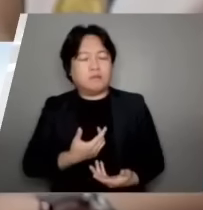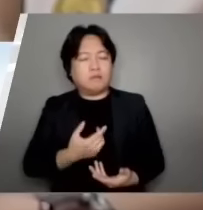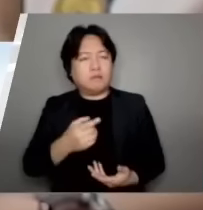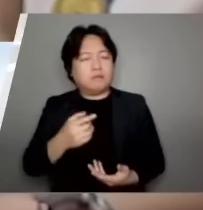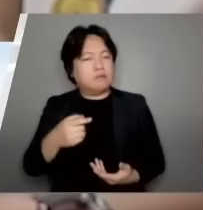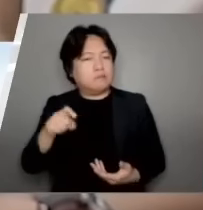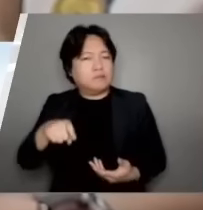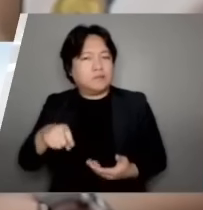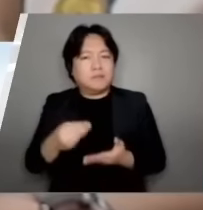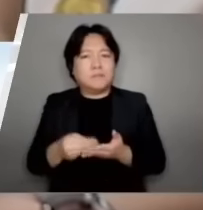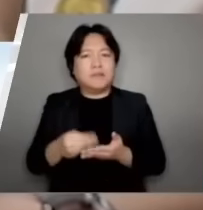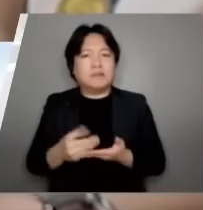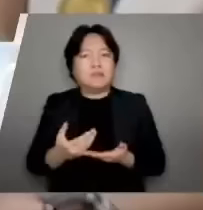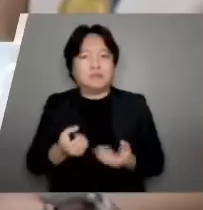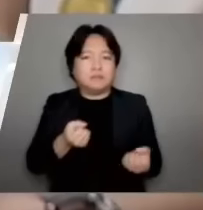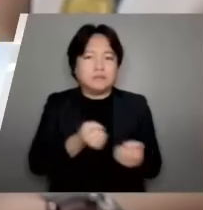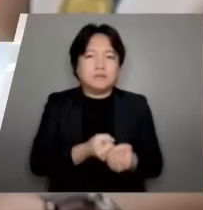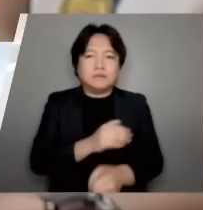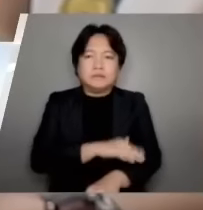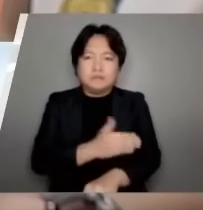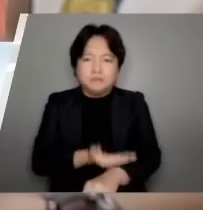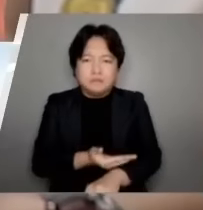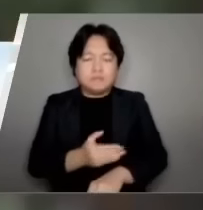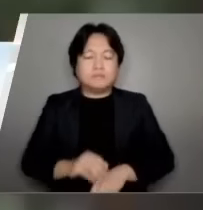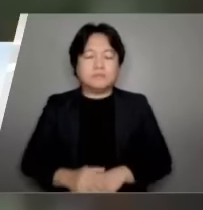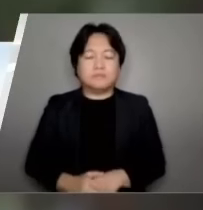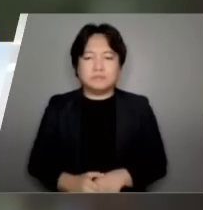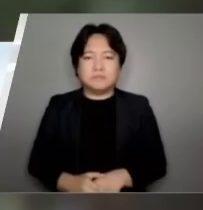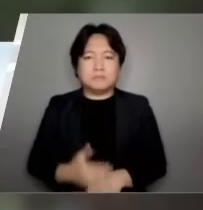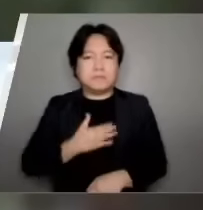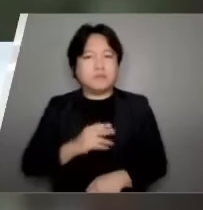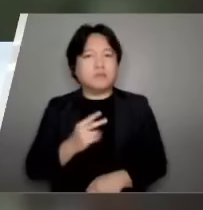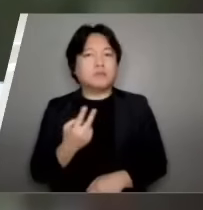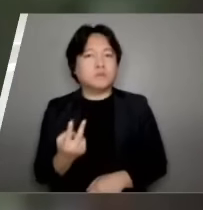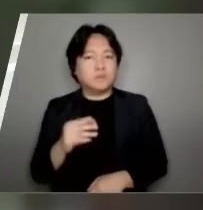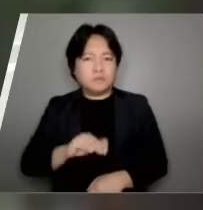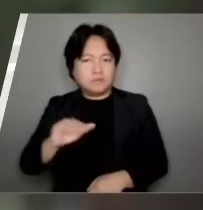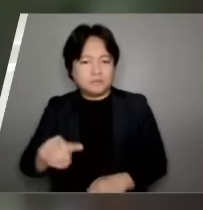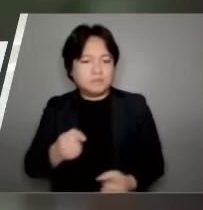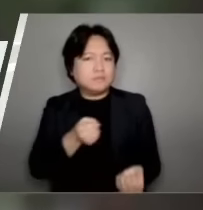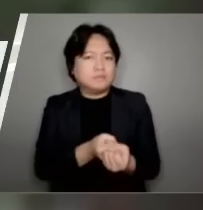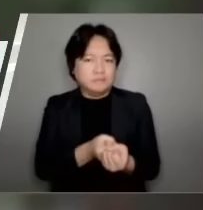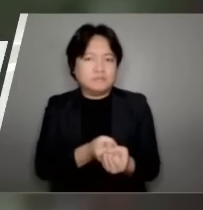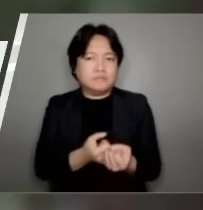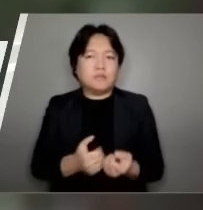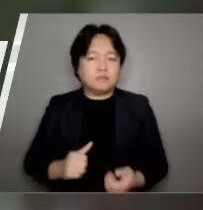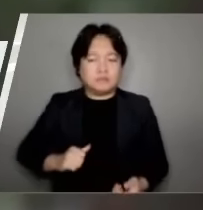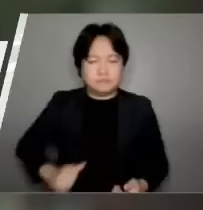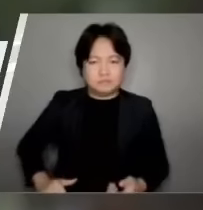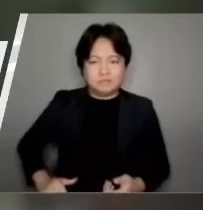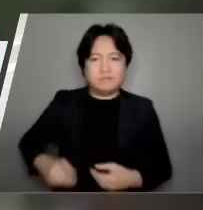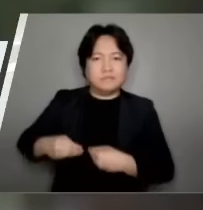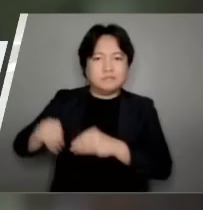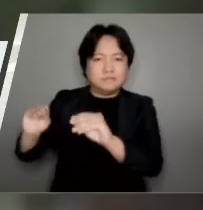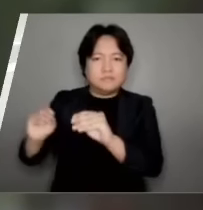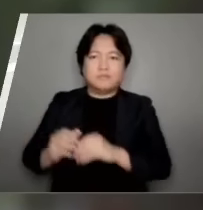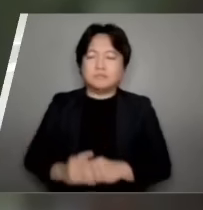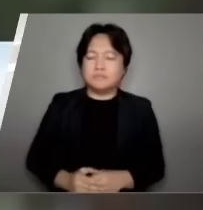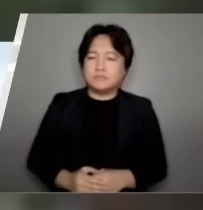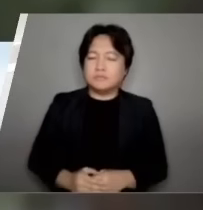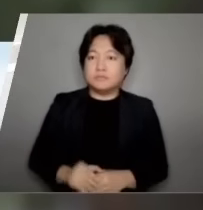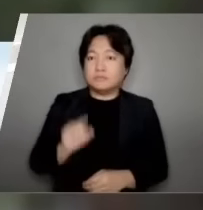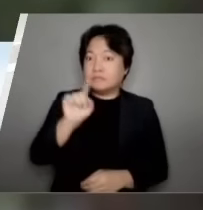nga sa mga anak ko. Dahil gagawin ko po lahat para sa 2 anak ko. Ayon sa NBI-NCR, ang pinaka-modus daw ng grupo ay pinagpapanggap